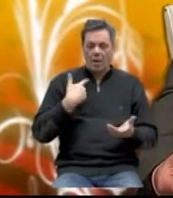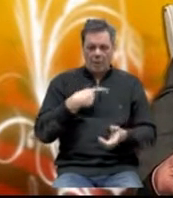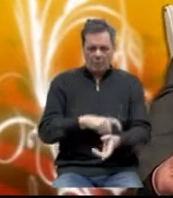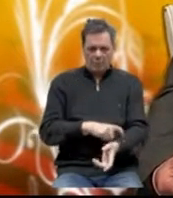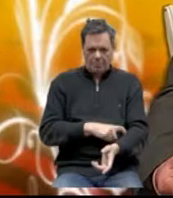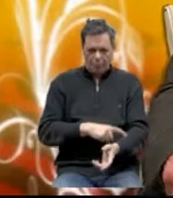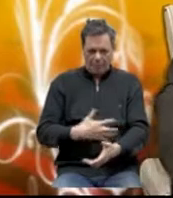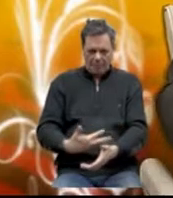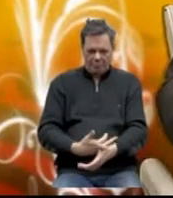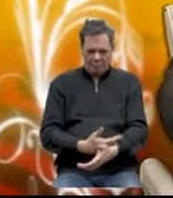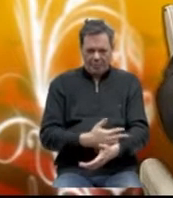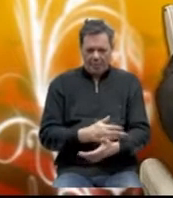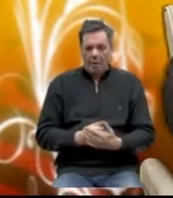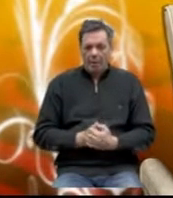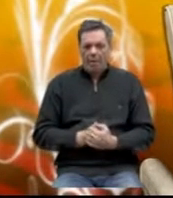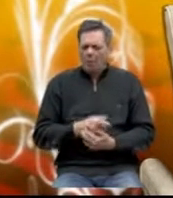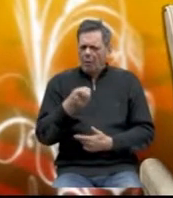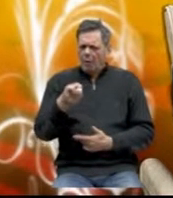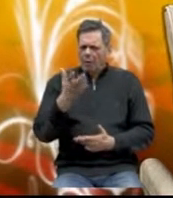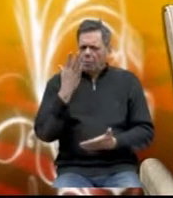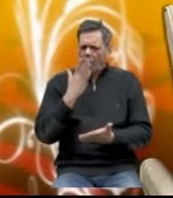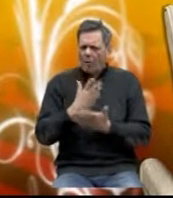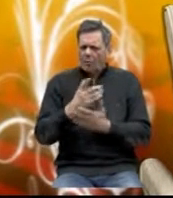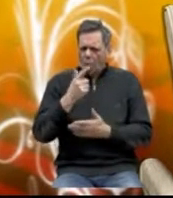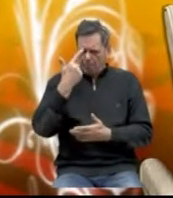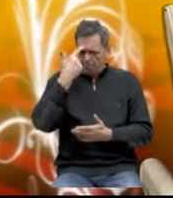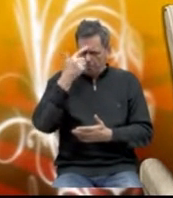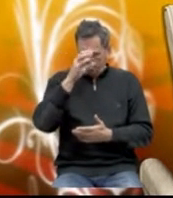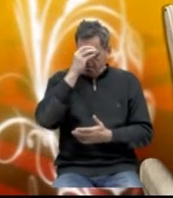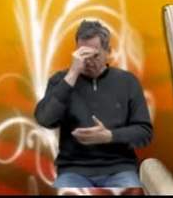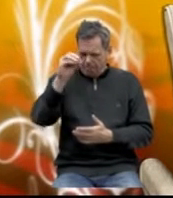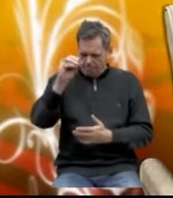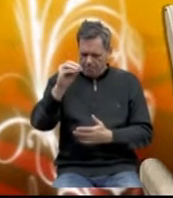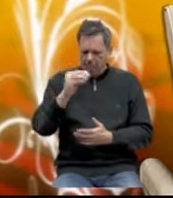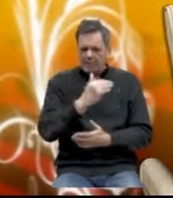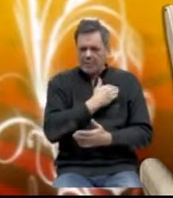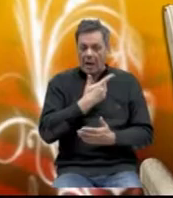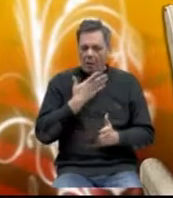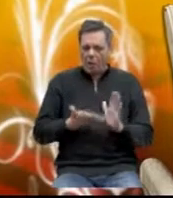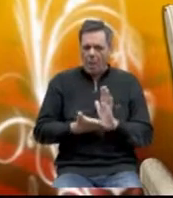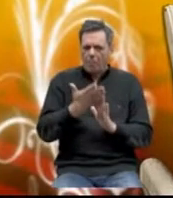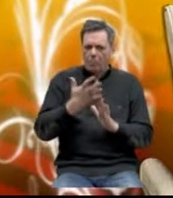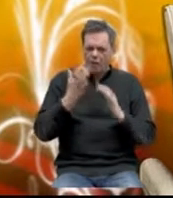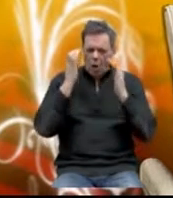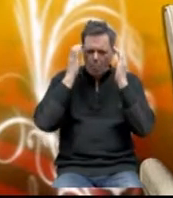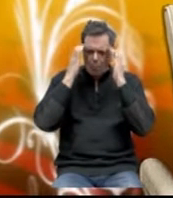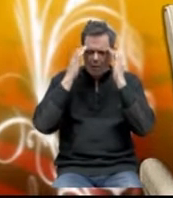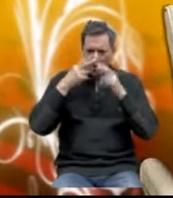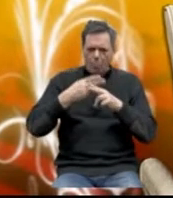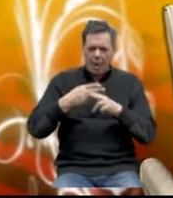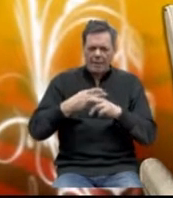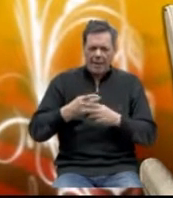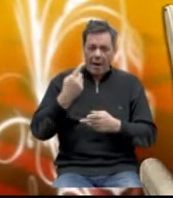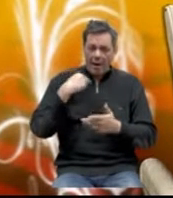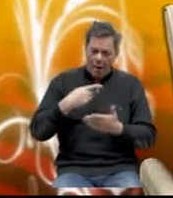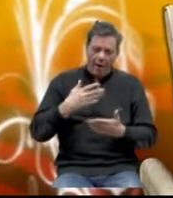živcima. I to je već bio prvi signal koji je već podizao motivaciju bolesnika, a